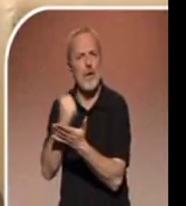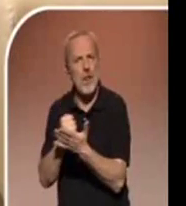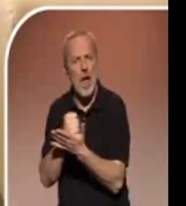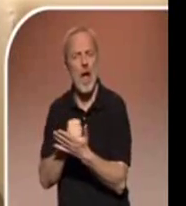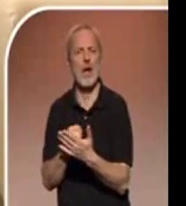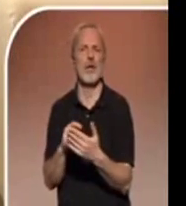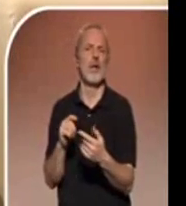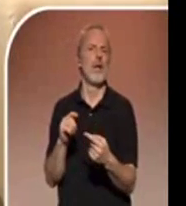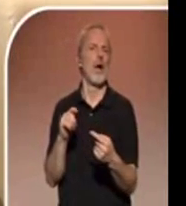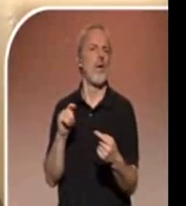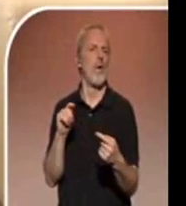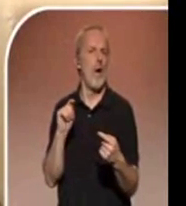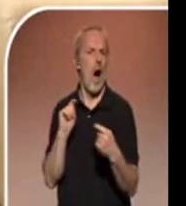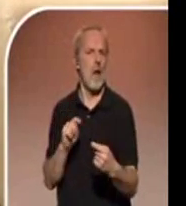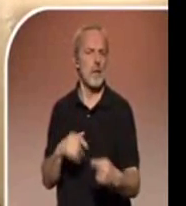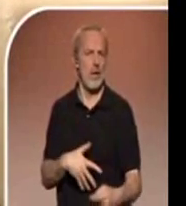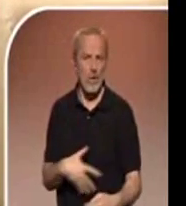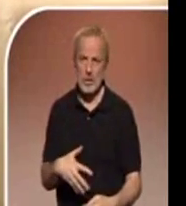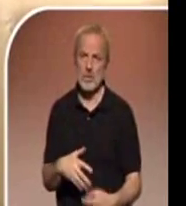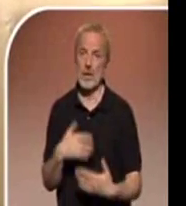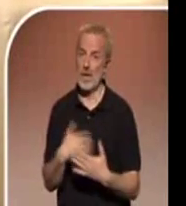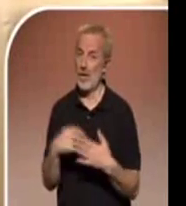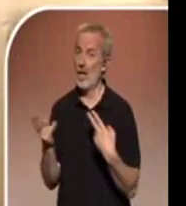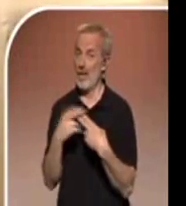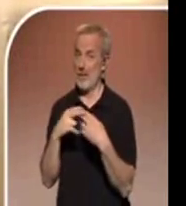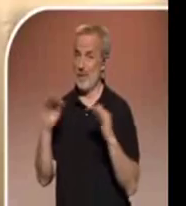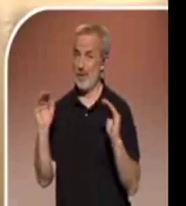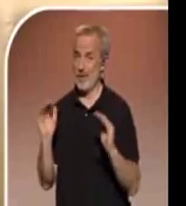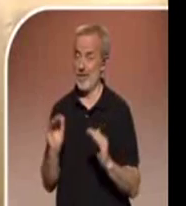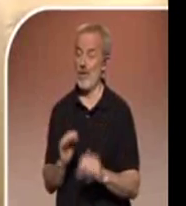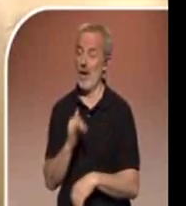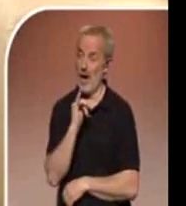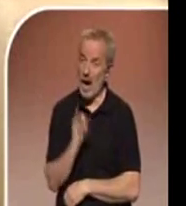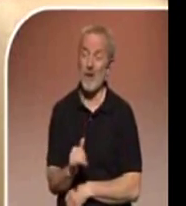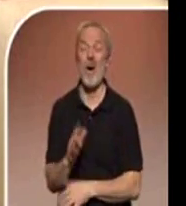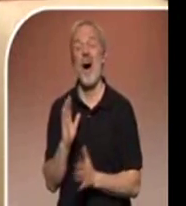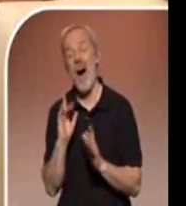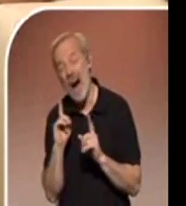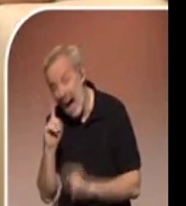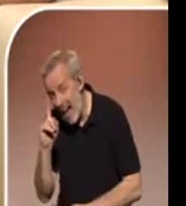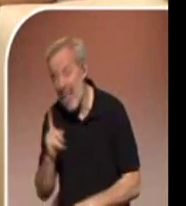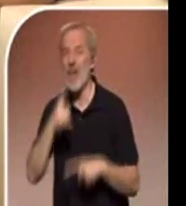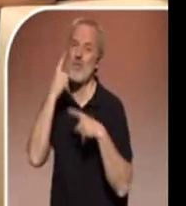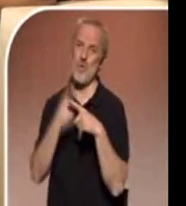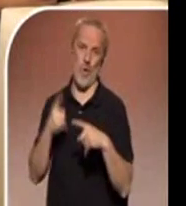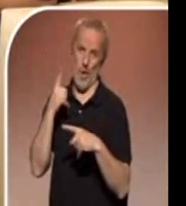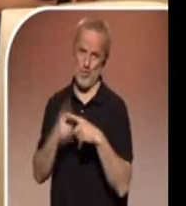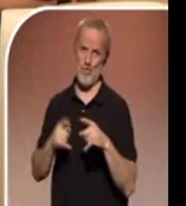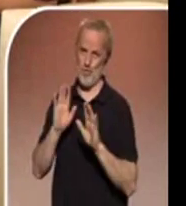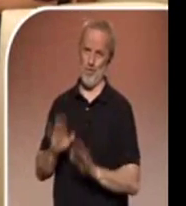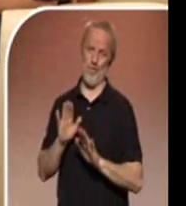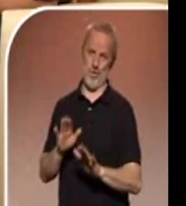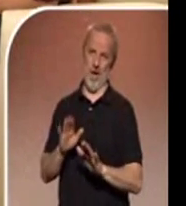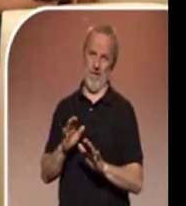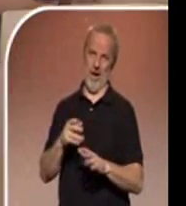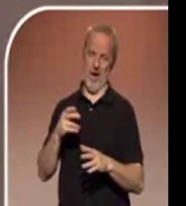méně těch hormonů, takže to riziko klesá, ale přece jenom to riziko tady je, ale